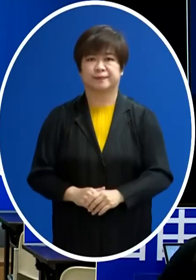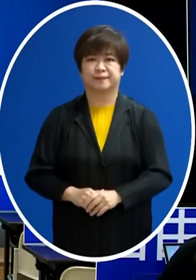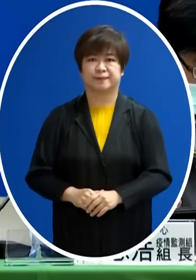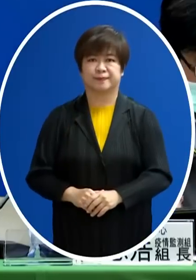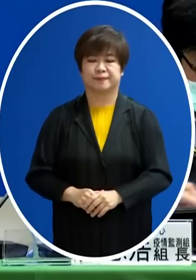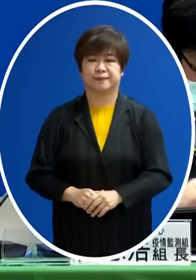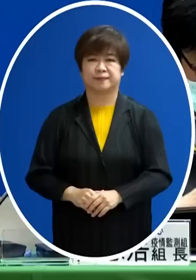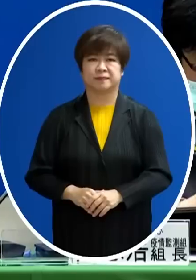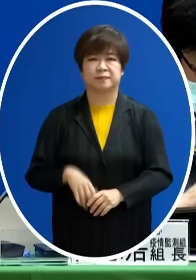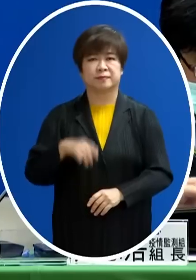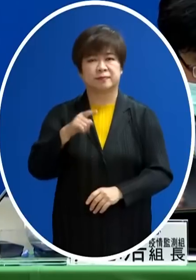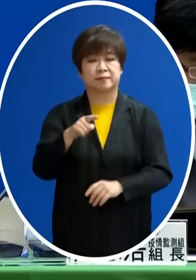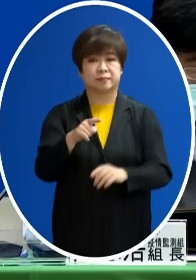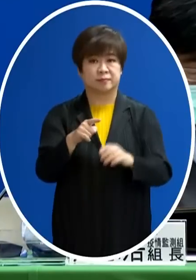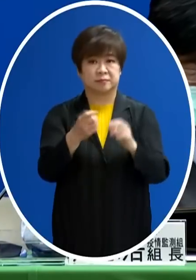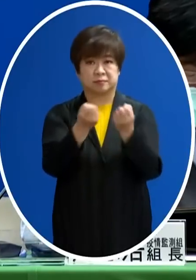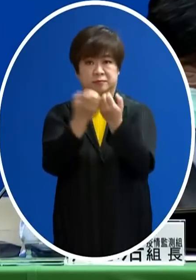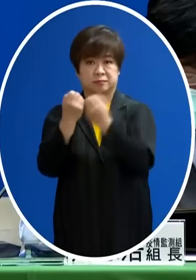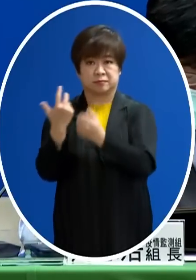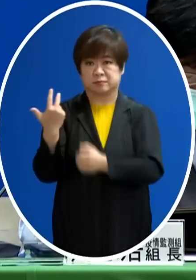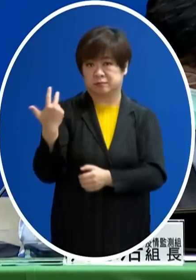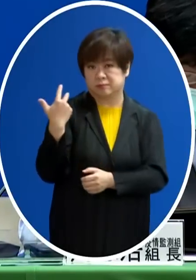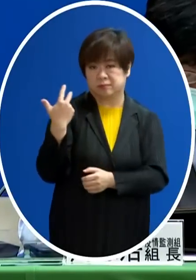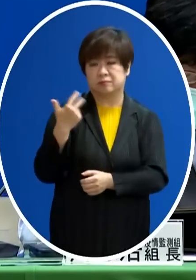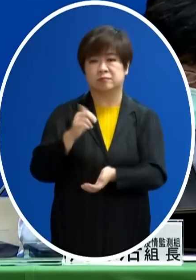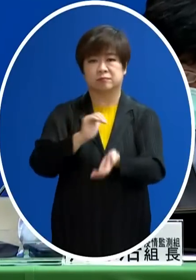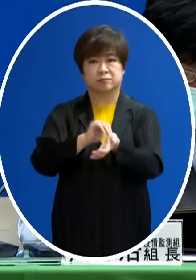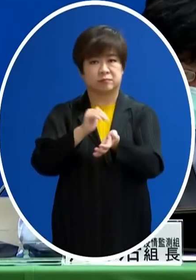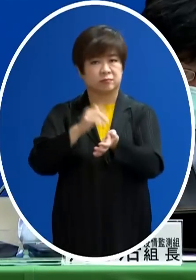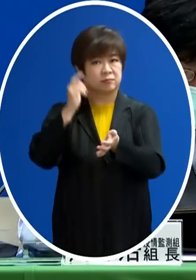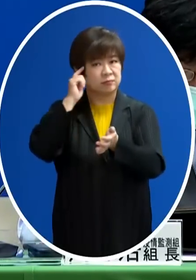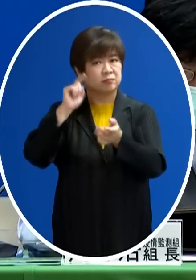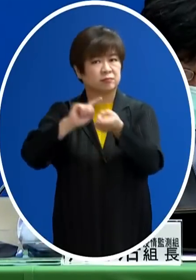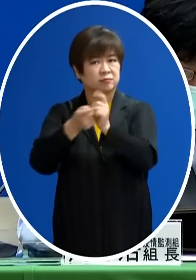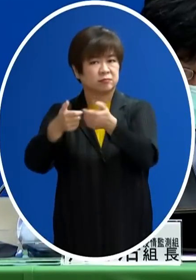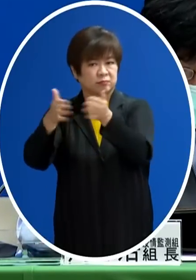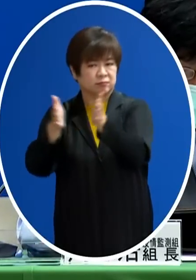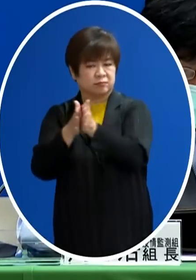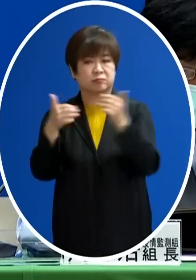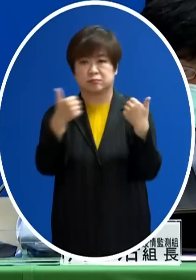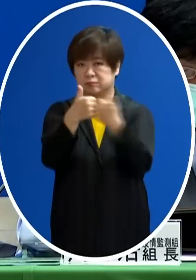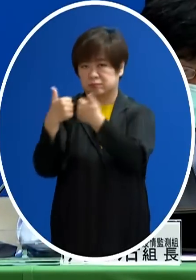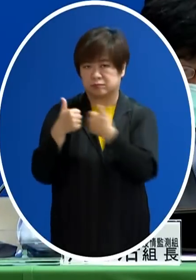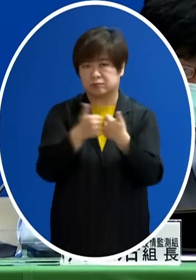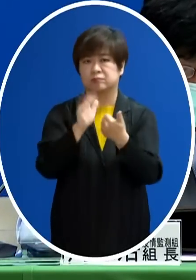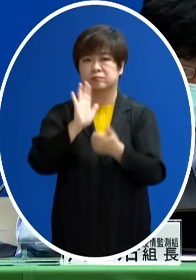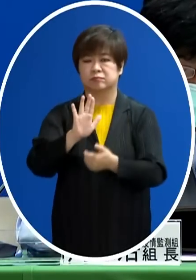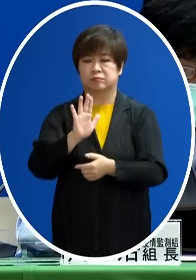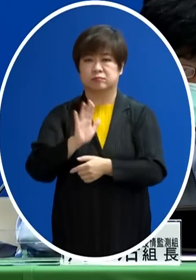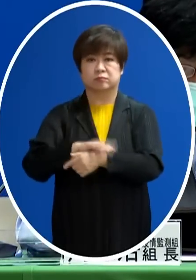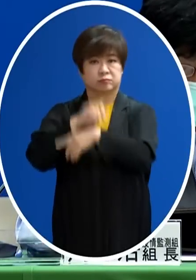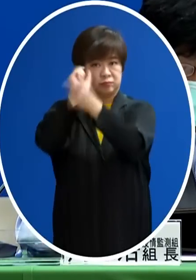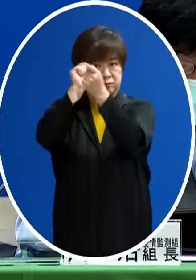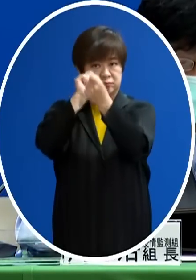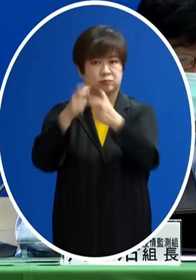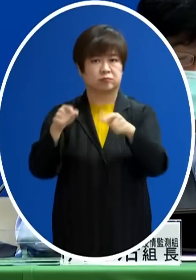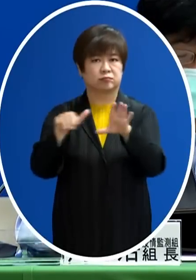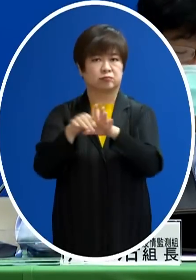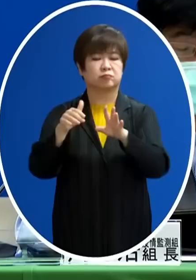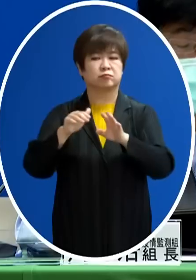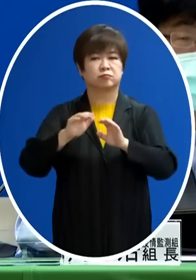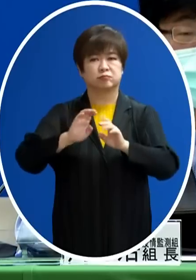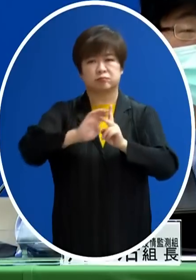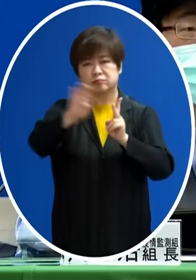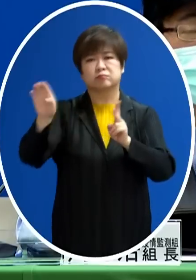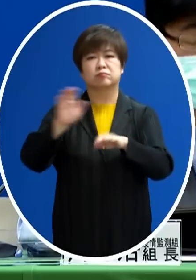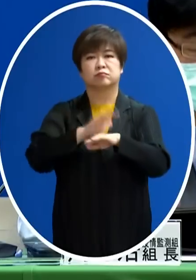这类似的问题，我们在上周的医疗应变组的会议也有讨论哦。那我们近期就会发文，请医疗院所这边